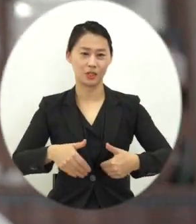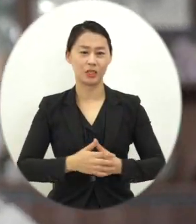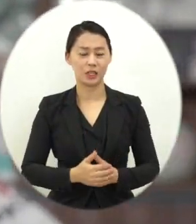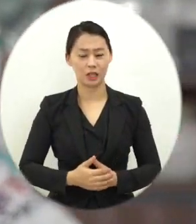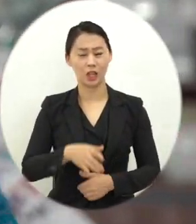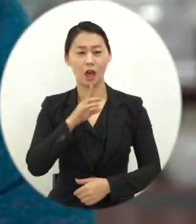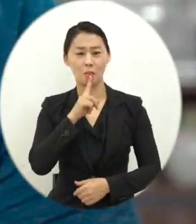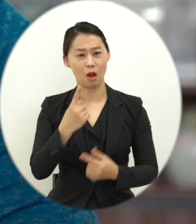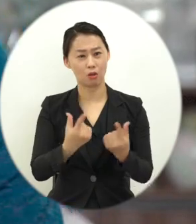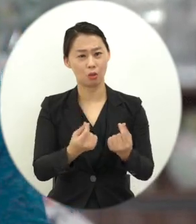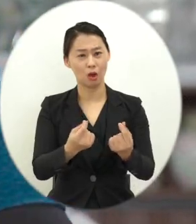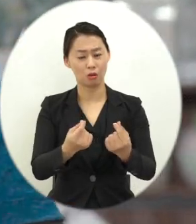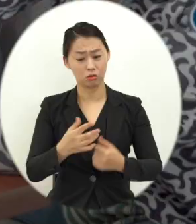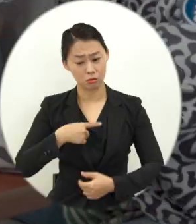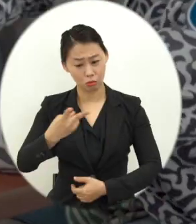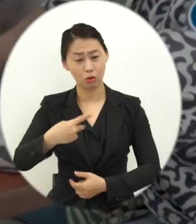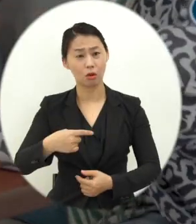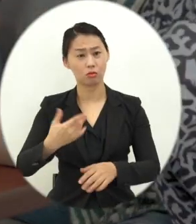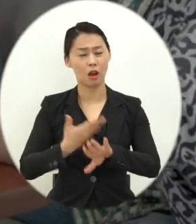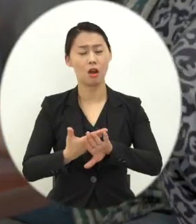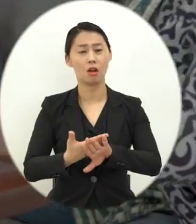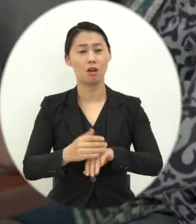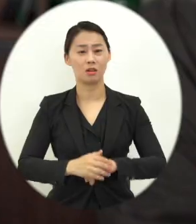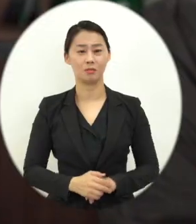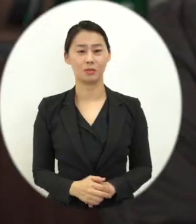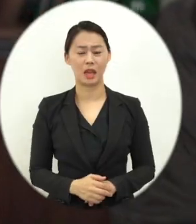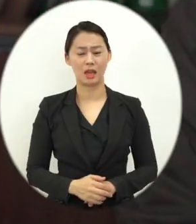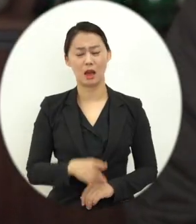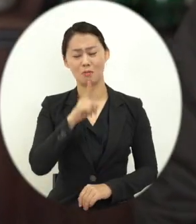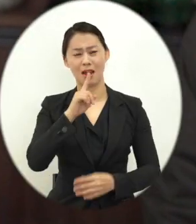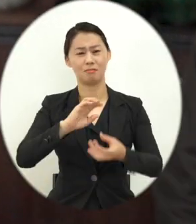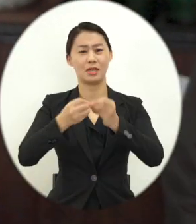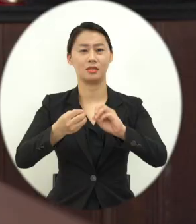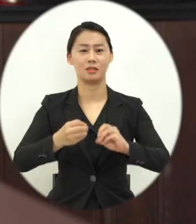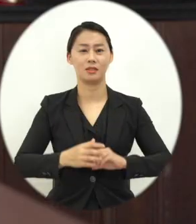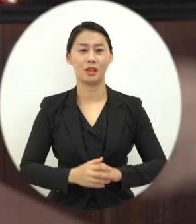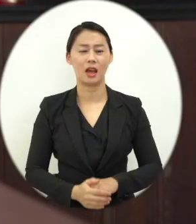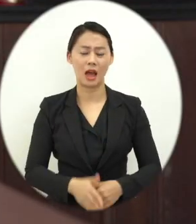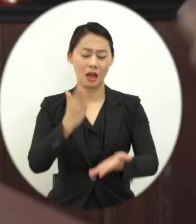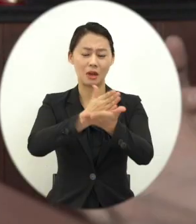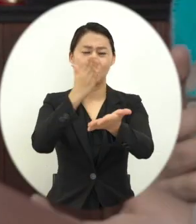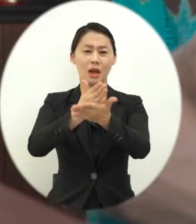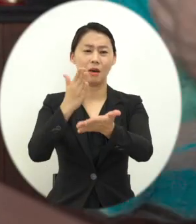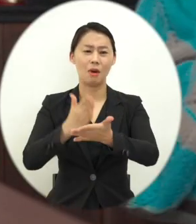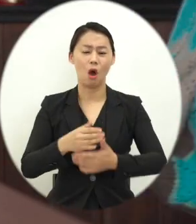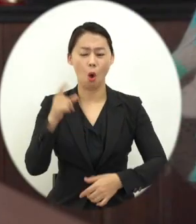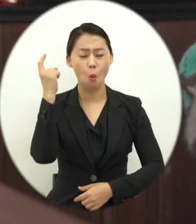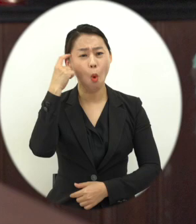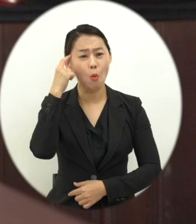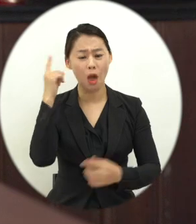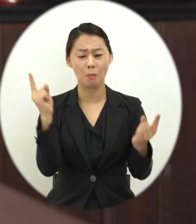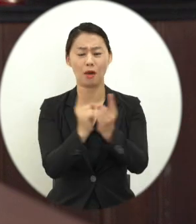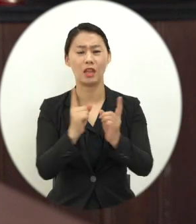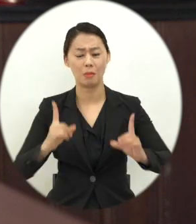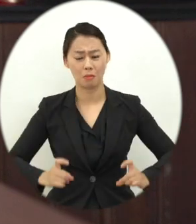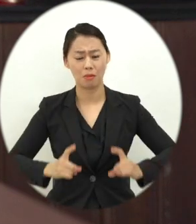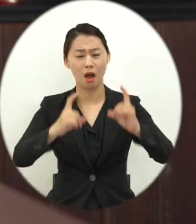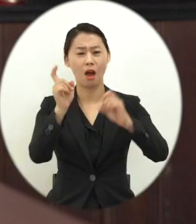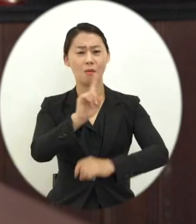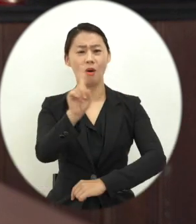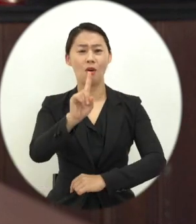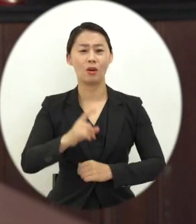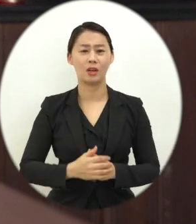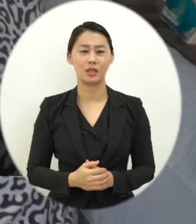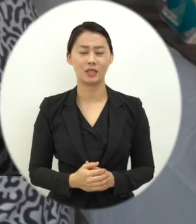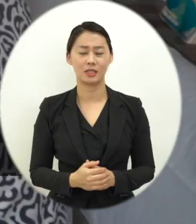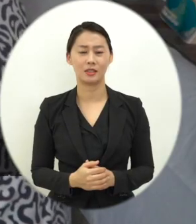그러니까 이 마을이 썰렁이 되단 말이오. 그러니까 하다리나 벗도 신고 이것저것 양다리나 풀린 돈이 있고 그리고 그런 거 쓰고 쏘아. 그것이 말이냐 똥이냐. 그만 그만. 아니 맨날 만남을 이렇게